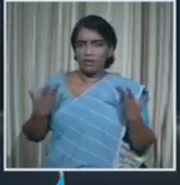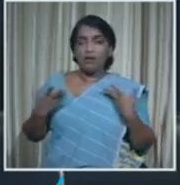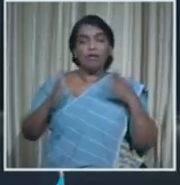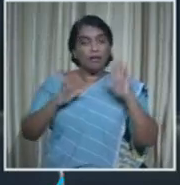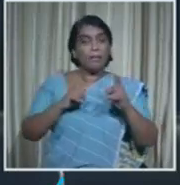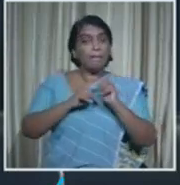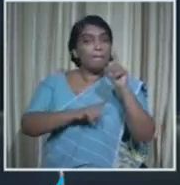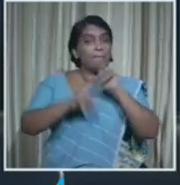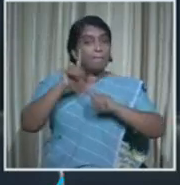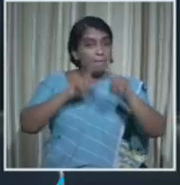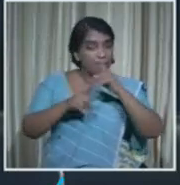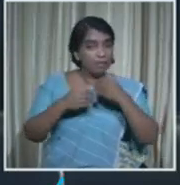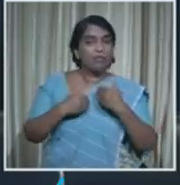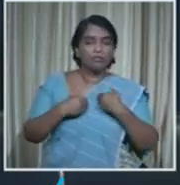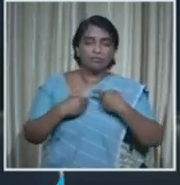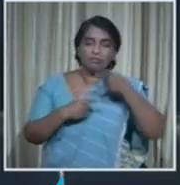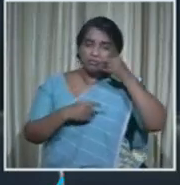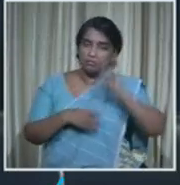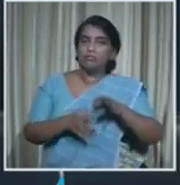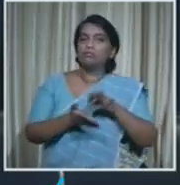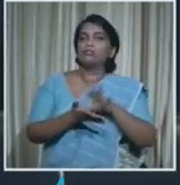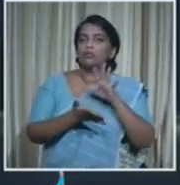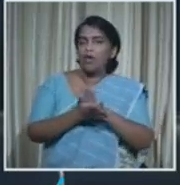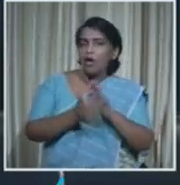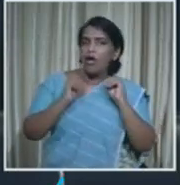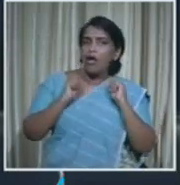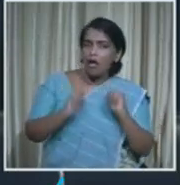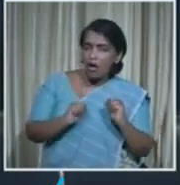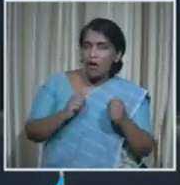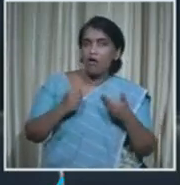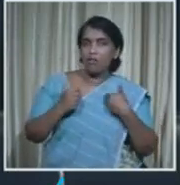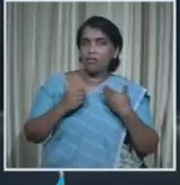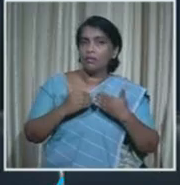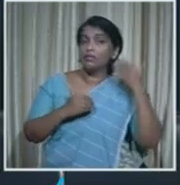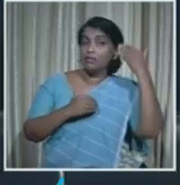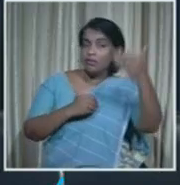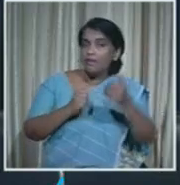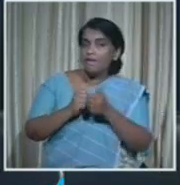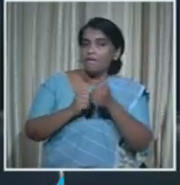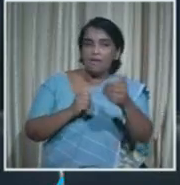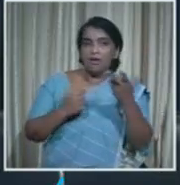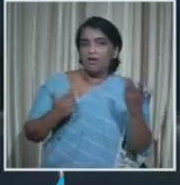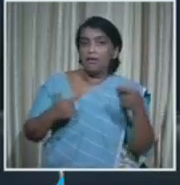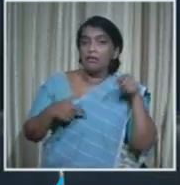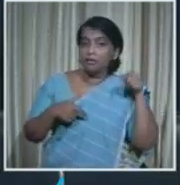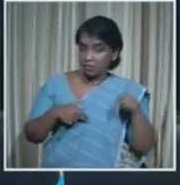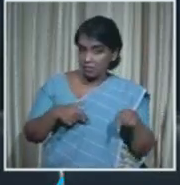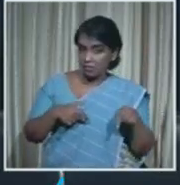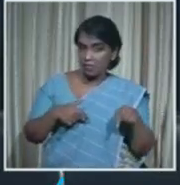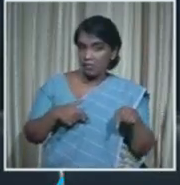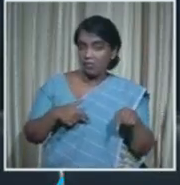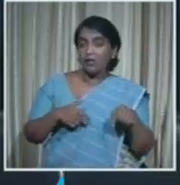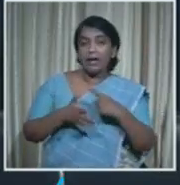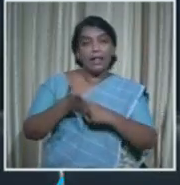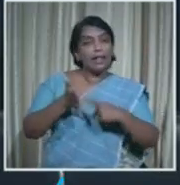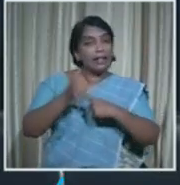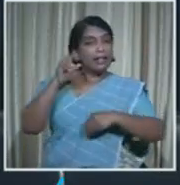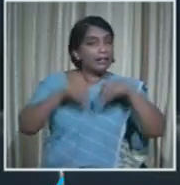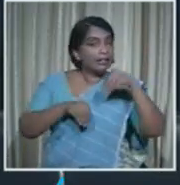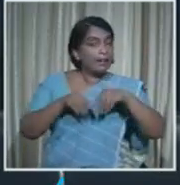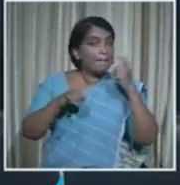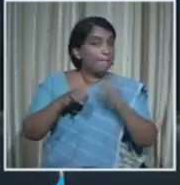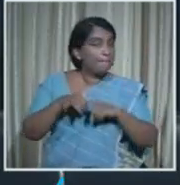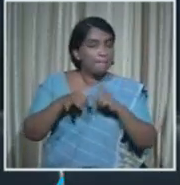හැටියට එකඟත්වයක් ඇතිකර ගන්න උනා කොහොමද අපි මෙතනින් ඉදිරියට යන්නේ මොකද මේ දේශපාලන ප්‍රශ්නෙට